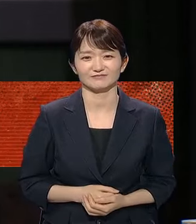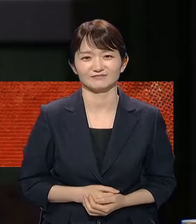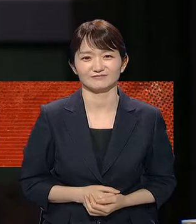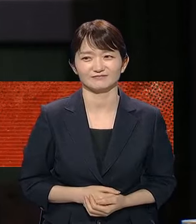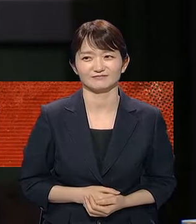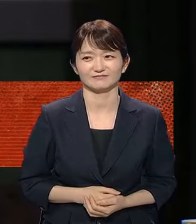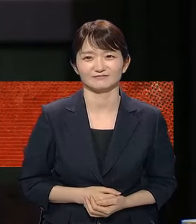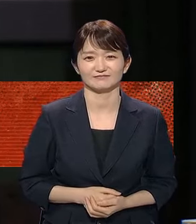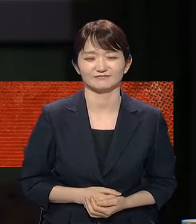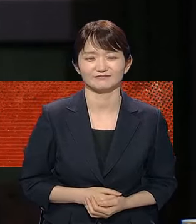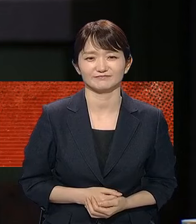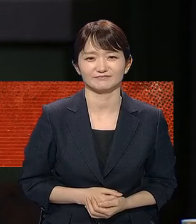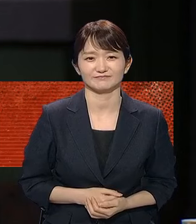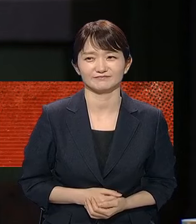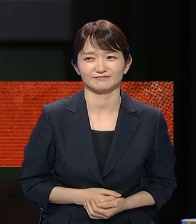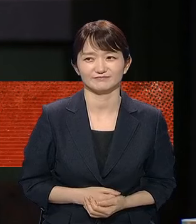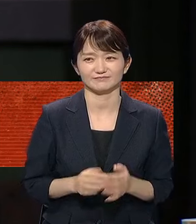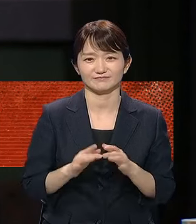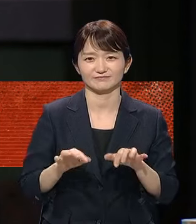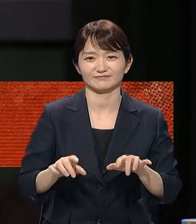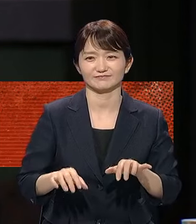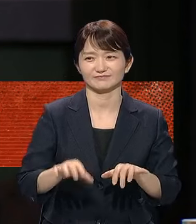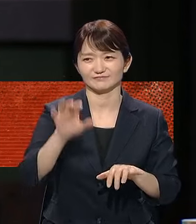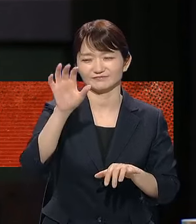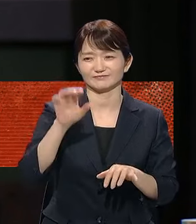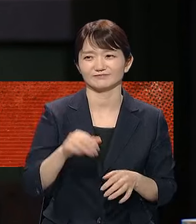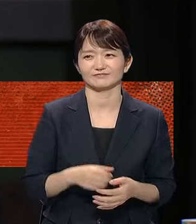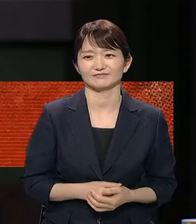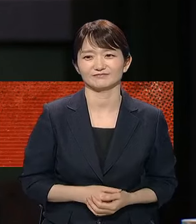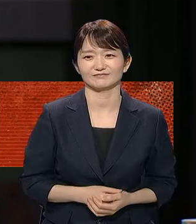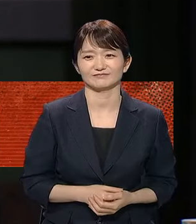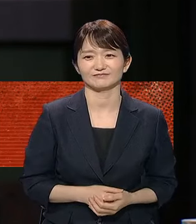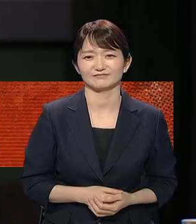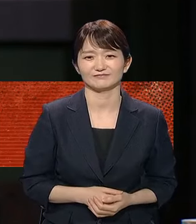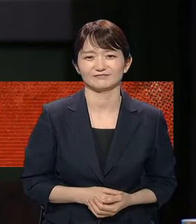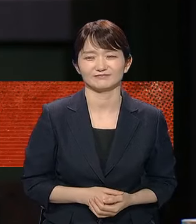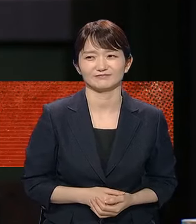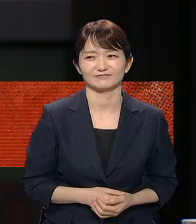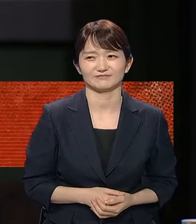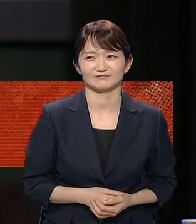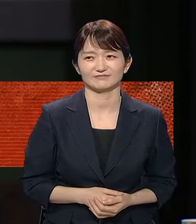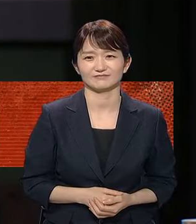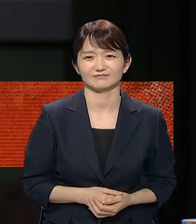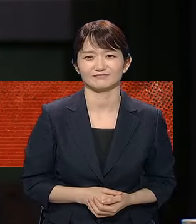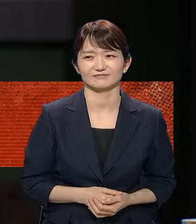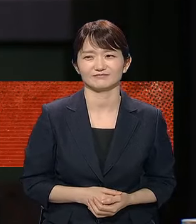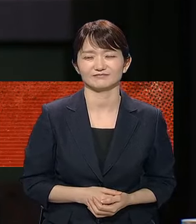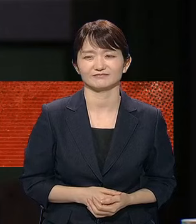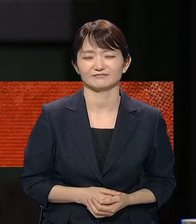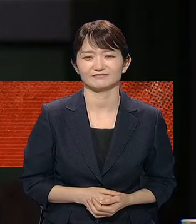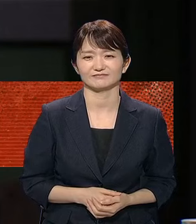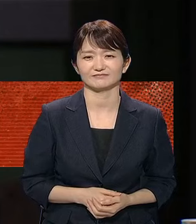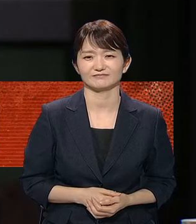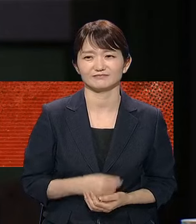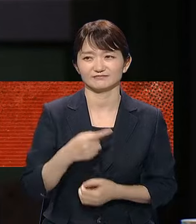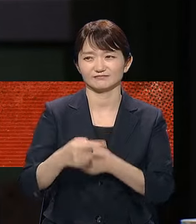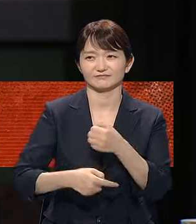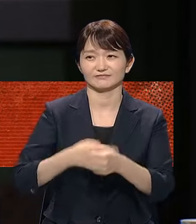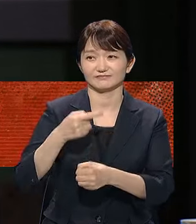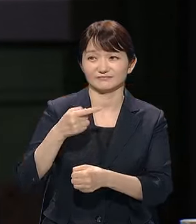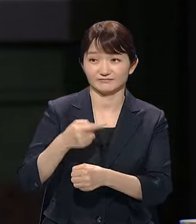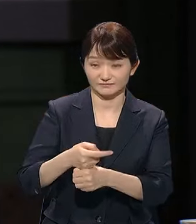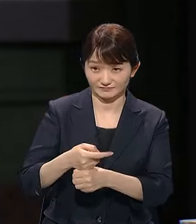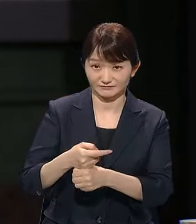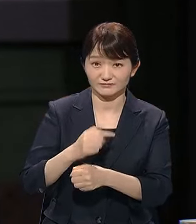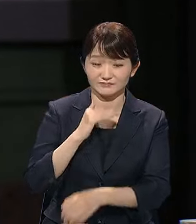우리 가족 여러분들은요 지금 그 채팅창에서 엉 얘기만 하시는 거 같은데네 가족 여러분들은요 다른 사람님 1년 동안 저러면